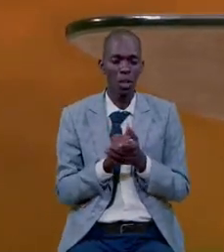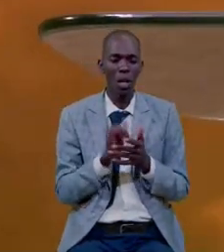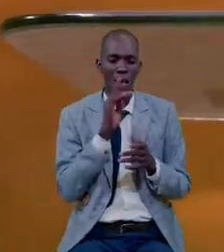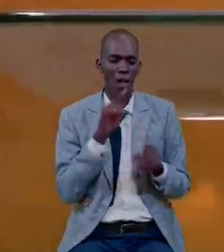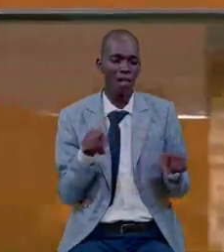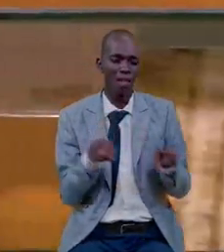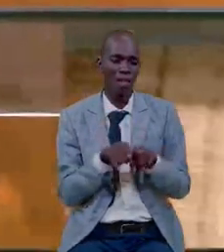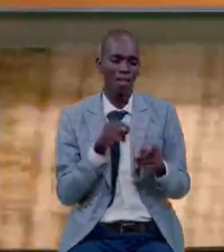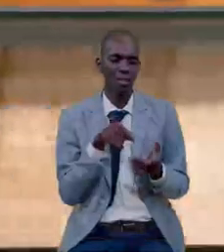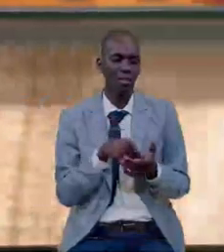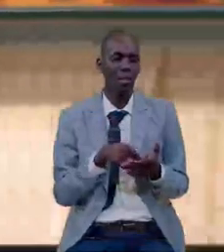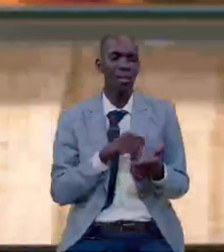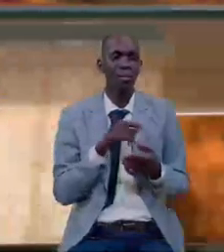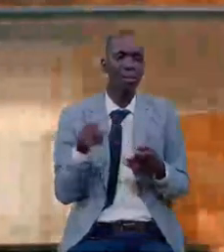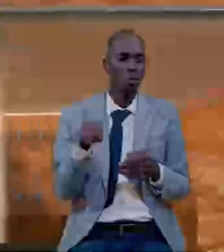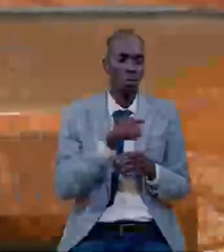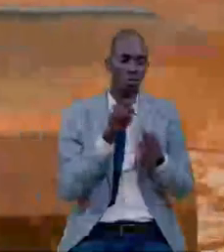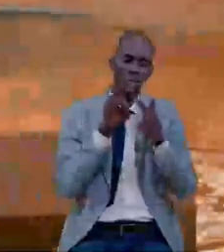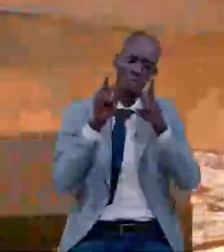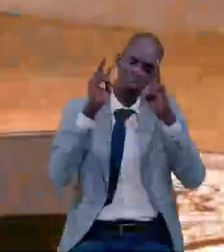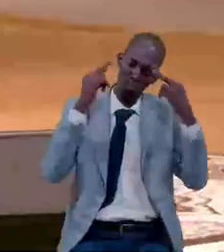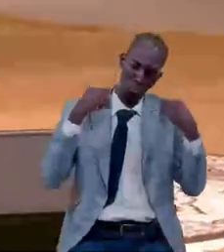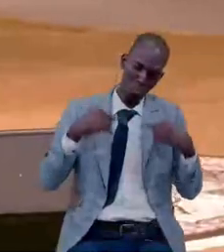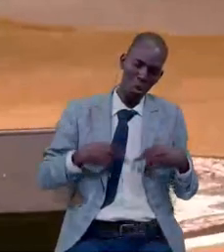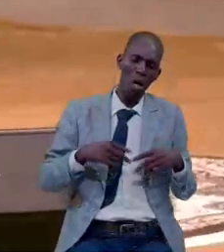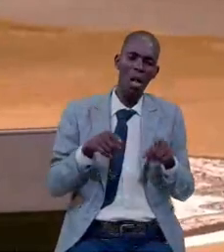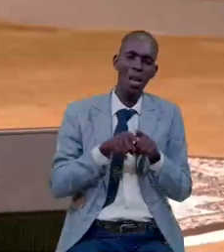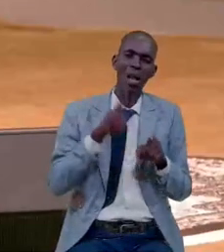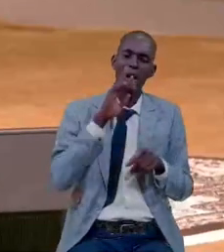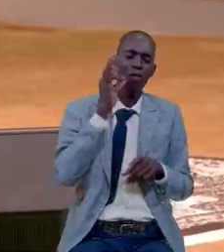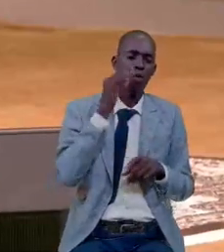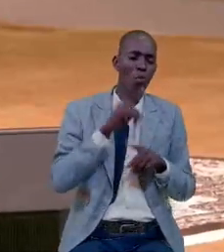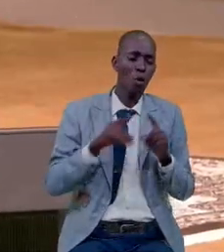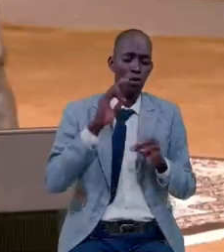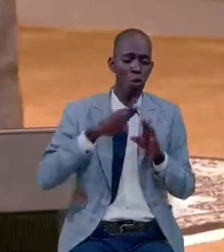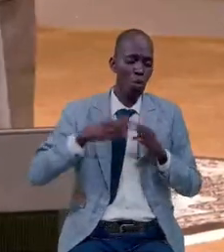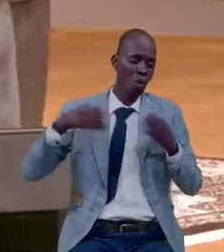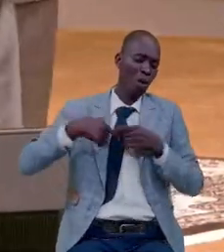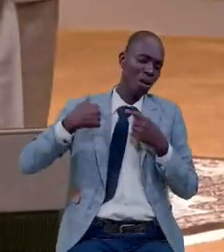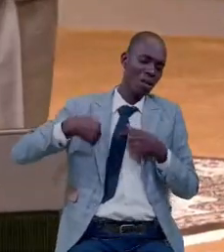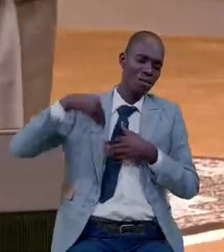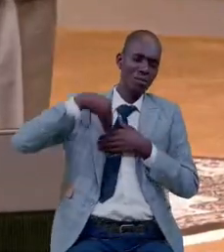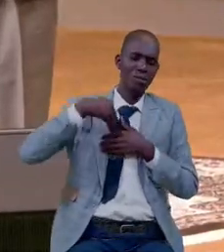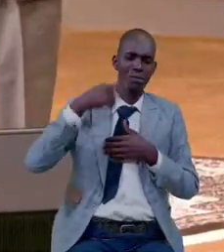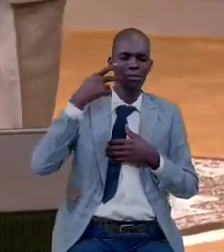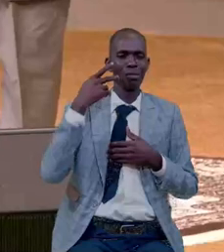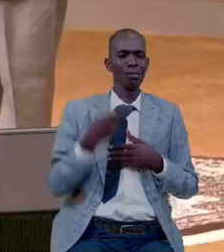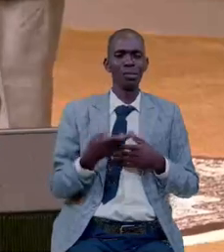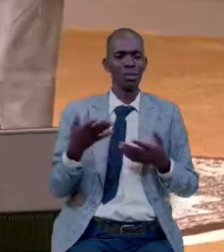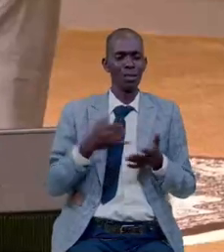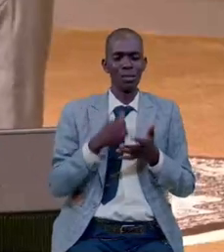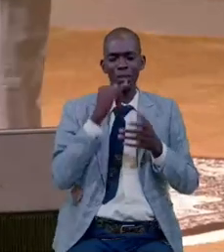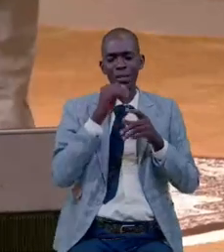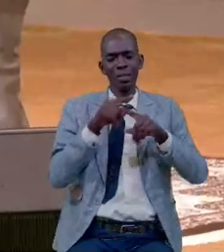seras séduit. Il y a des gens, ils se présentent comme s'ils ont le fruit, mais dès qu'ils ouvrent la bouche, on voit que c'est superficiel. Ils n'ont pas